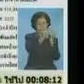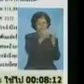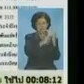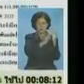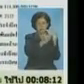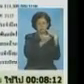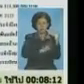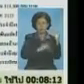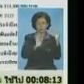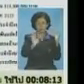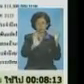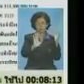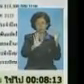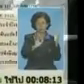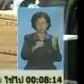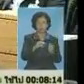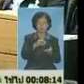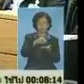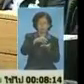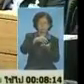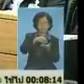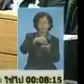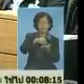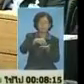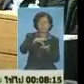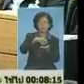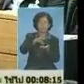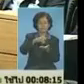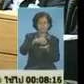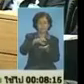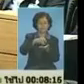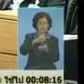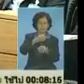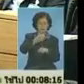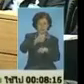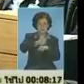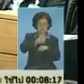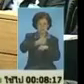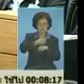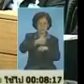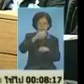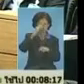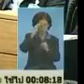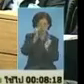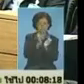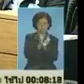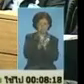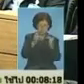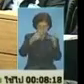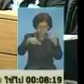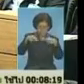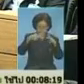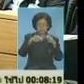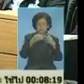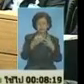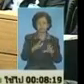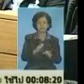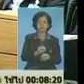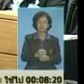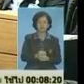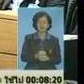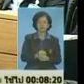เรียนผบ.ตร.นะครับลายมือนี่ชัดเจนนะครับพิจารณาแล้วนะ